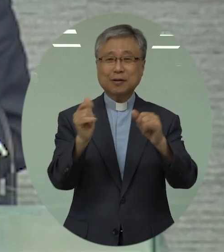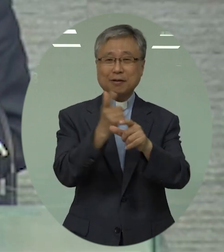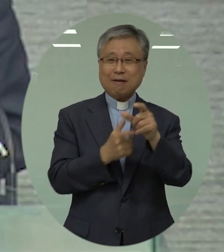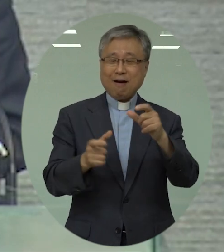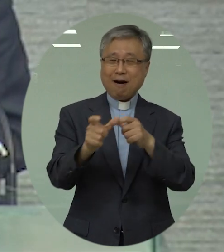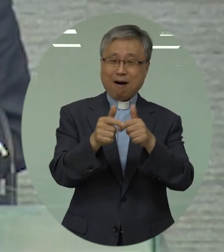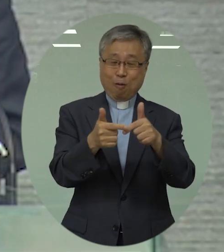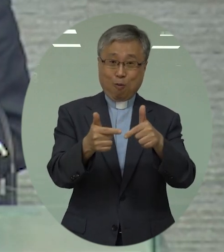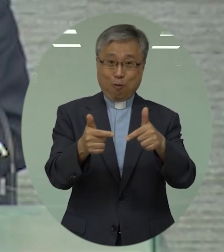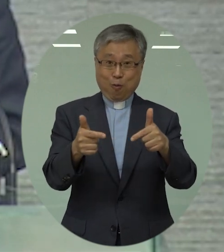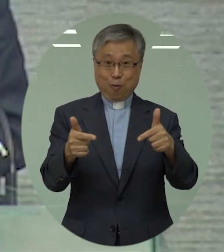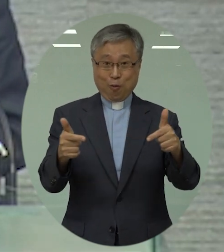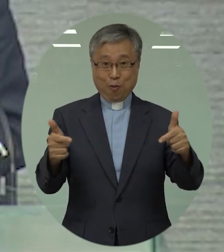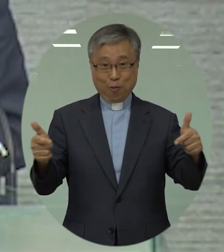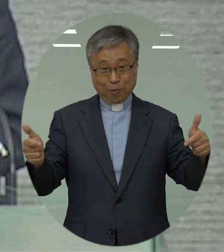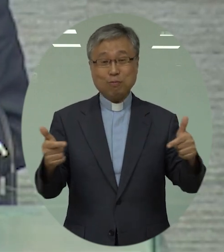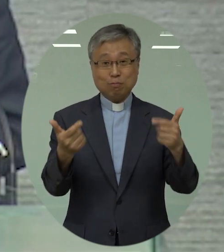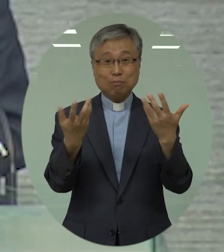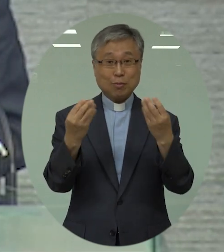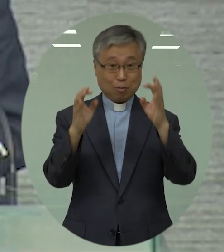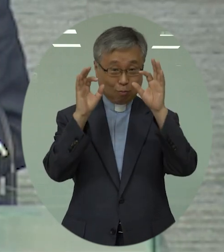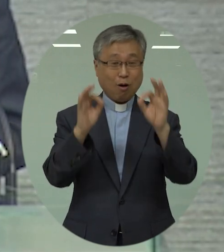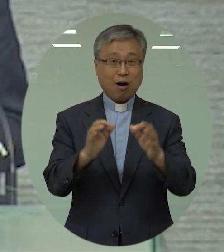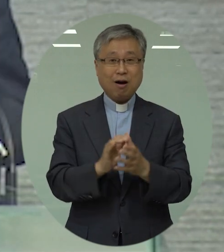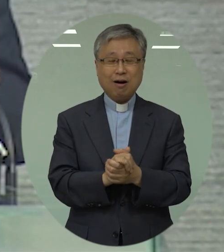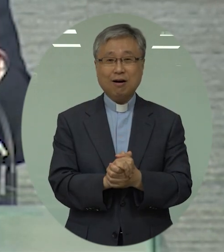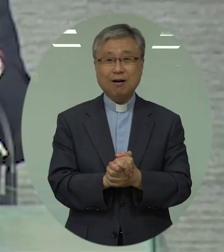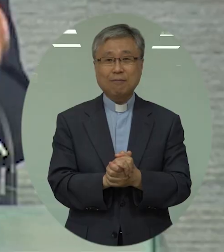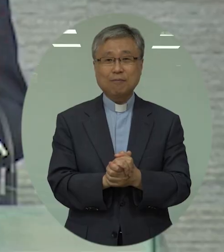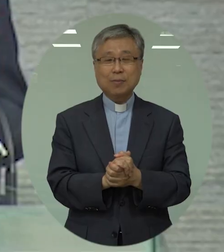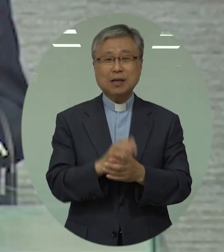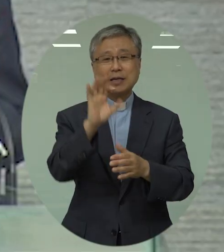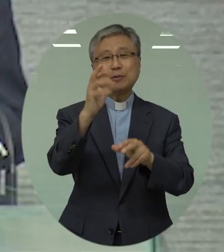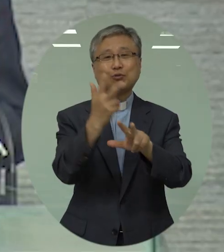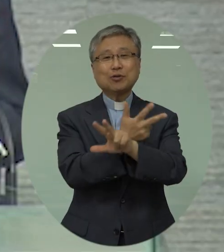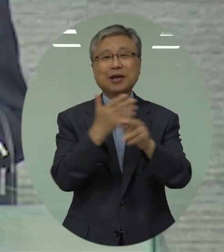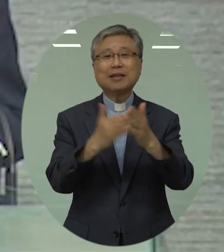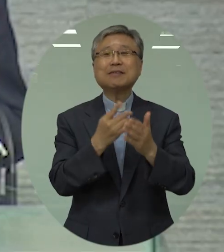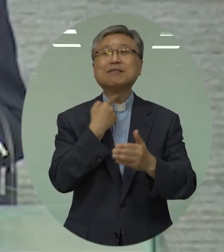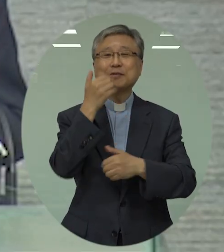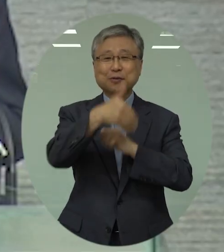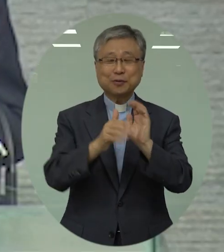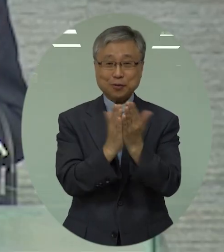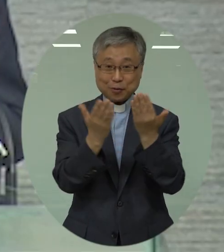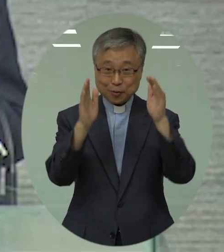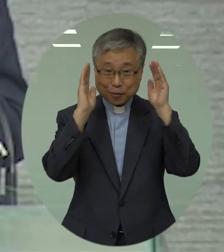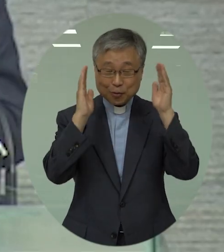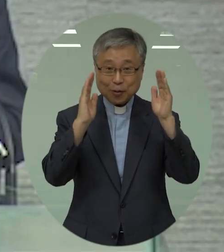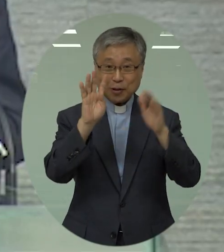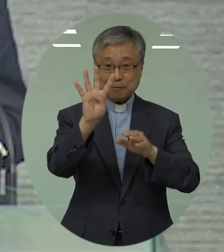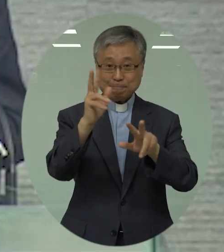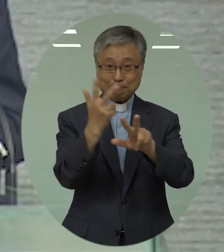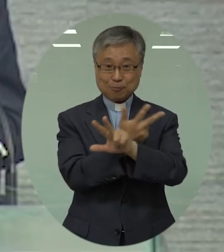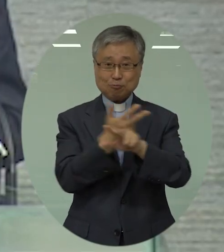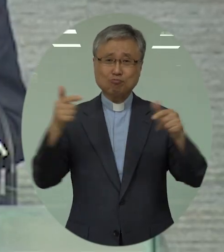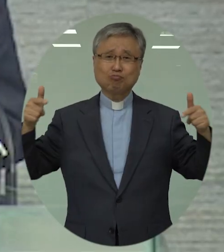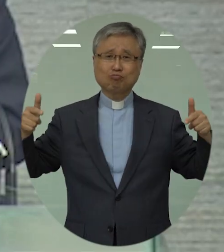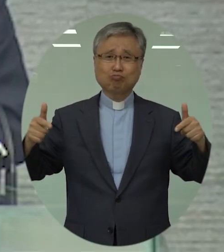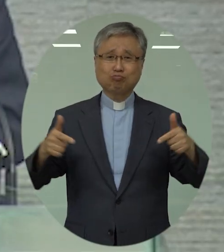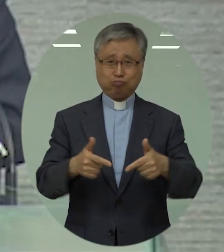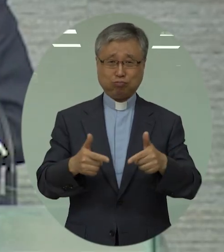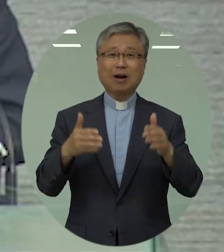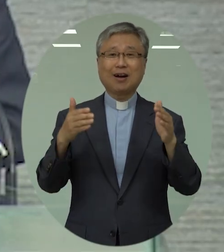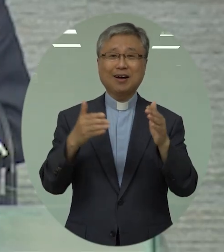더 많아지는 경향을 보면서 10주 했던 성경 공부를 4주로 줄인 거예요.